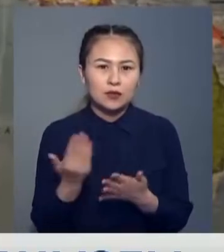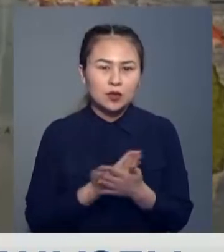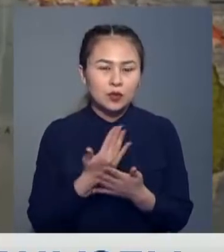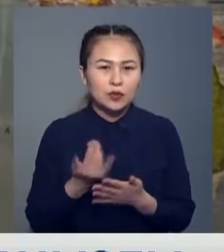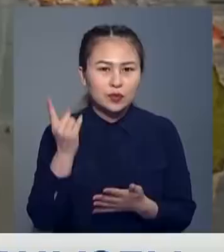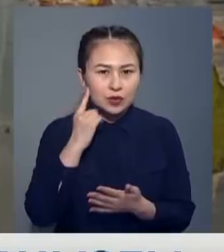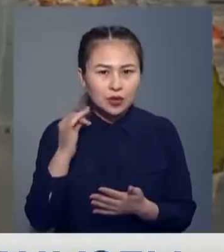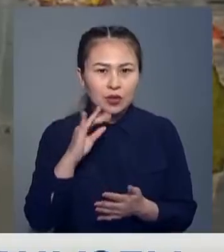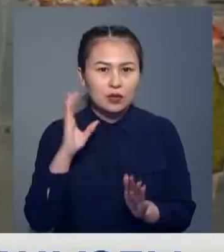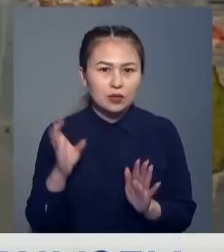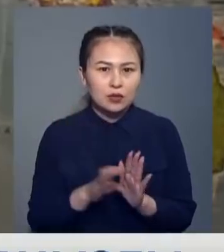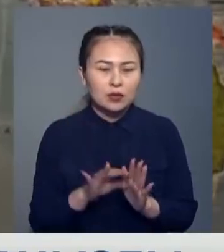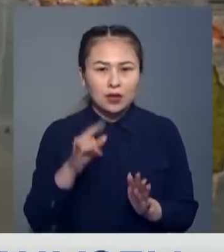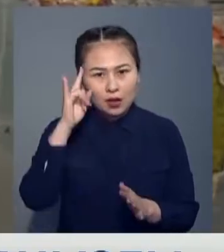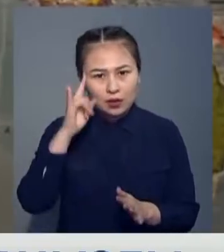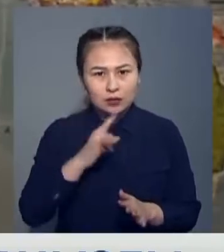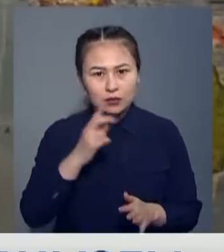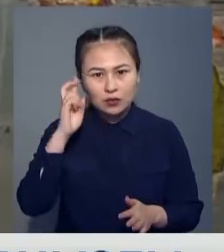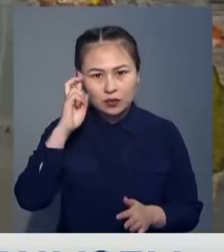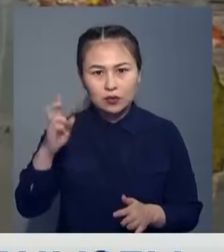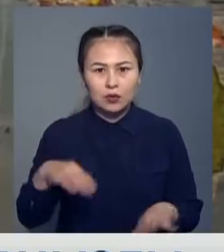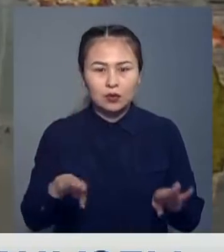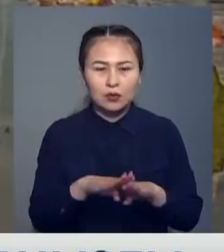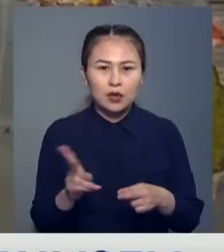Жаңалықтардан Қазақстан үкіметінің бұл